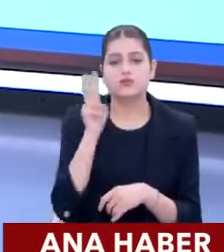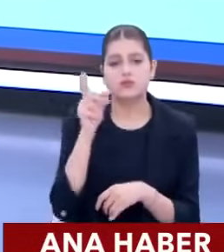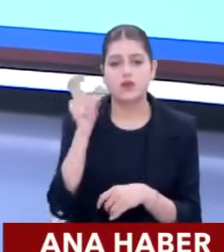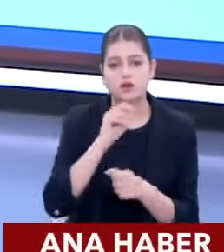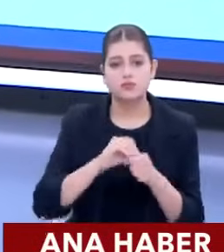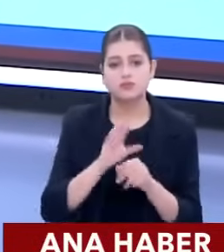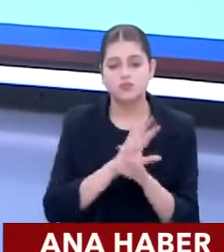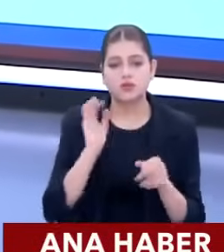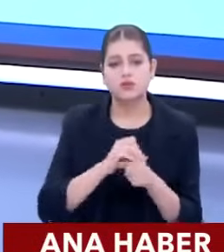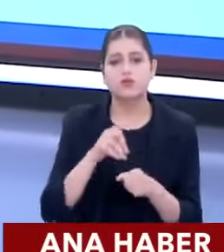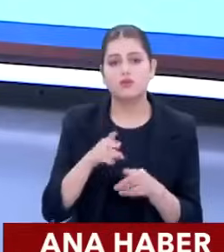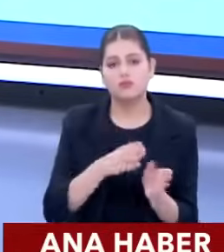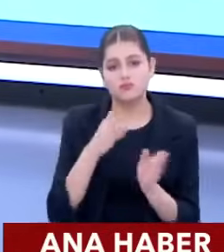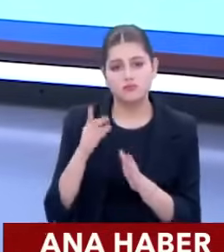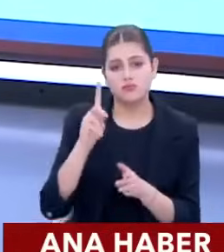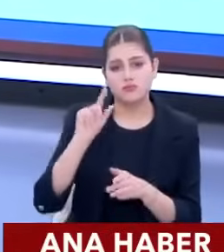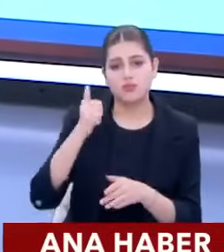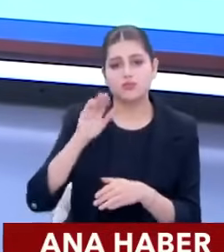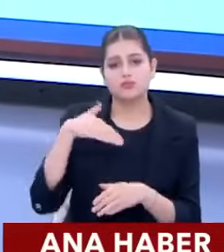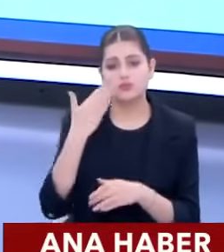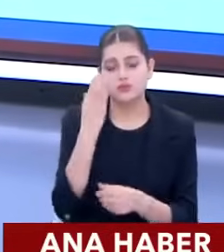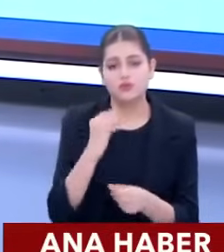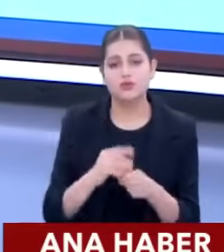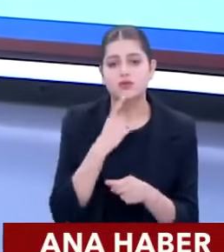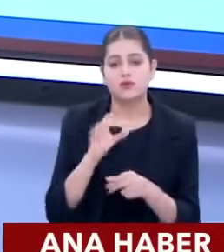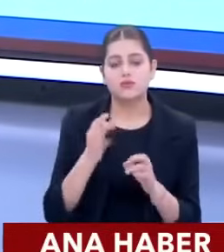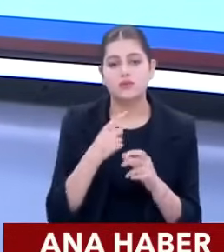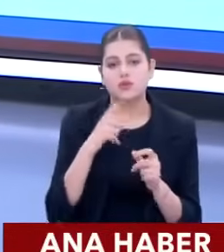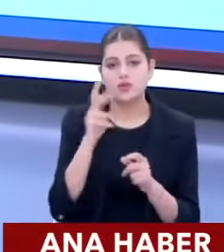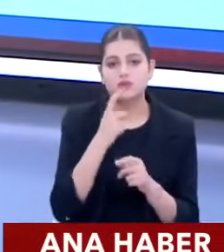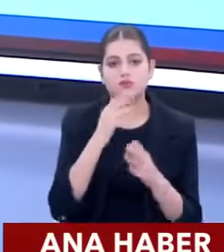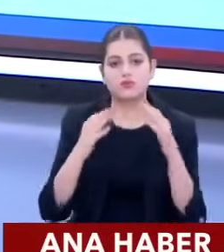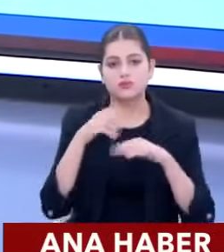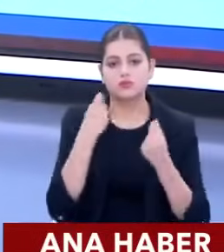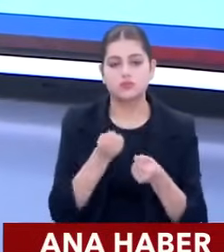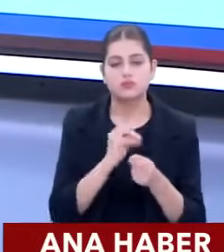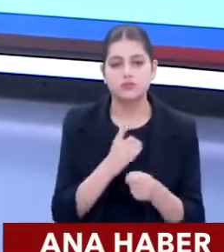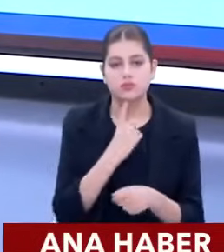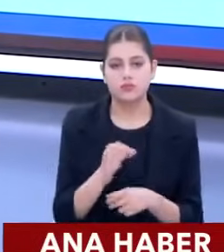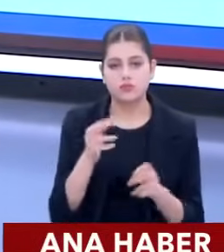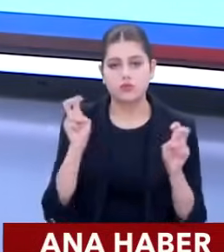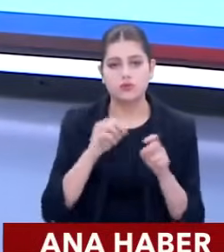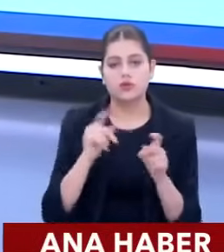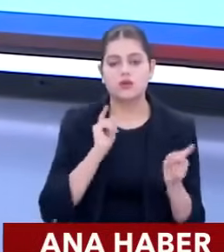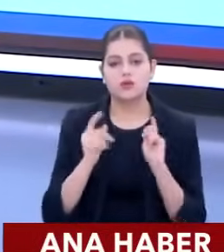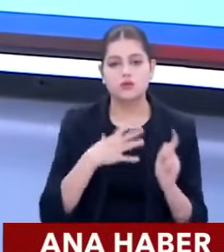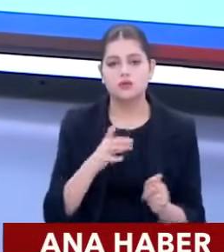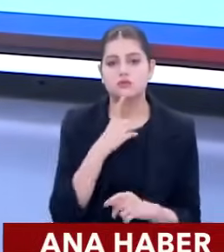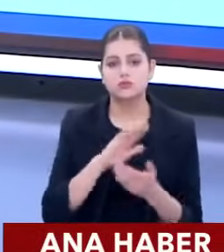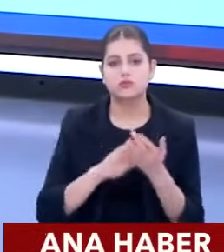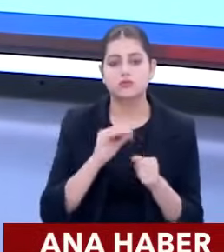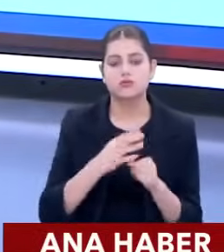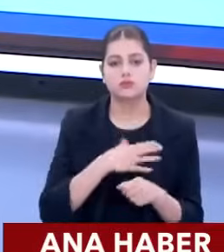millet ya işte o oradan bir gün sonra olanlar bir anda 20 yıl fazladan çalışmak zorundalar bu konuda Adalet hissediyor